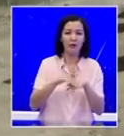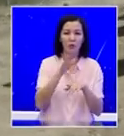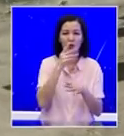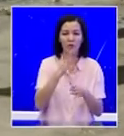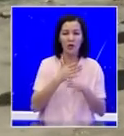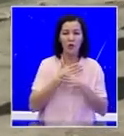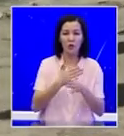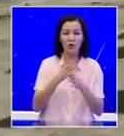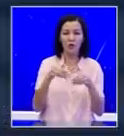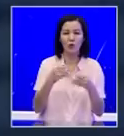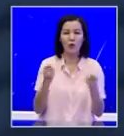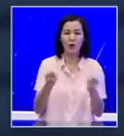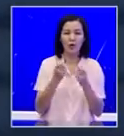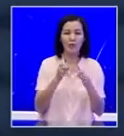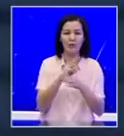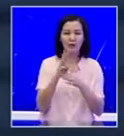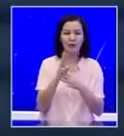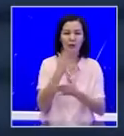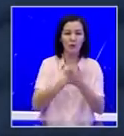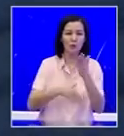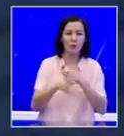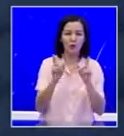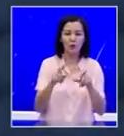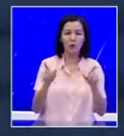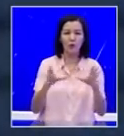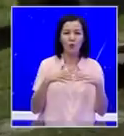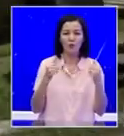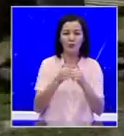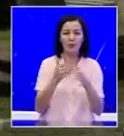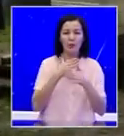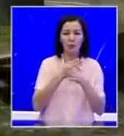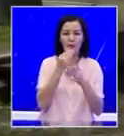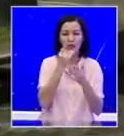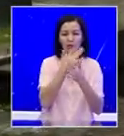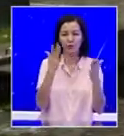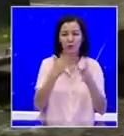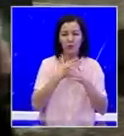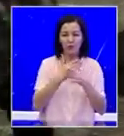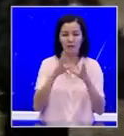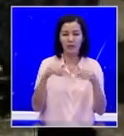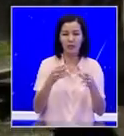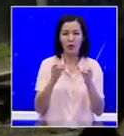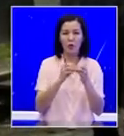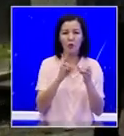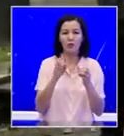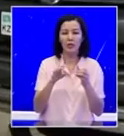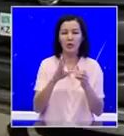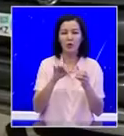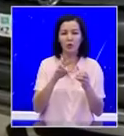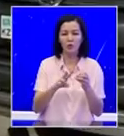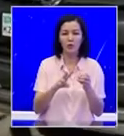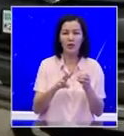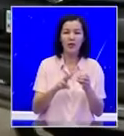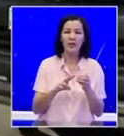көп балалы, аз қамтылған және мүмкіндігі шектеулі мүшесі бар отбасыларды азық-түлікпен қамтыды. 10 келіден 10 қант